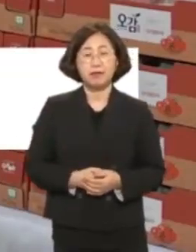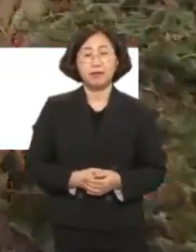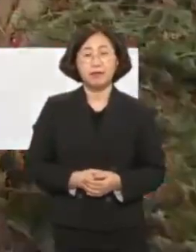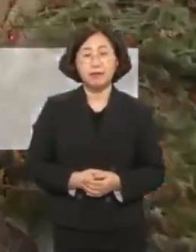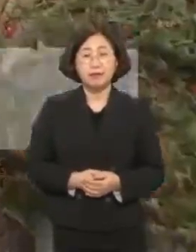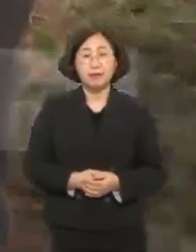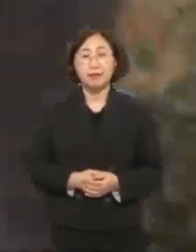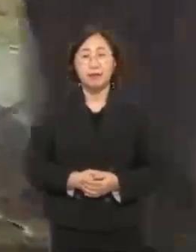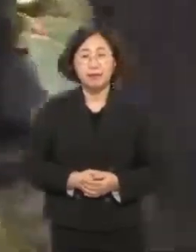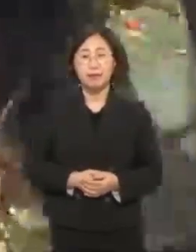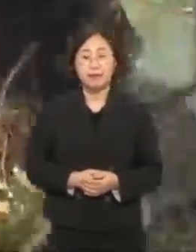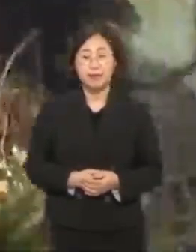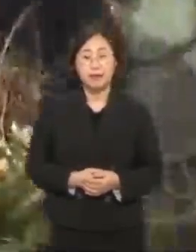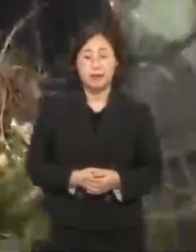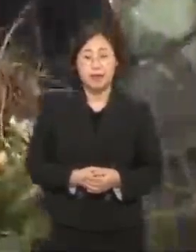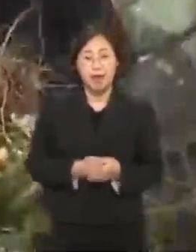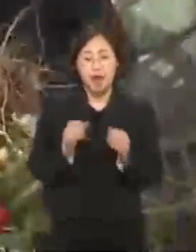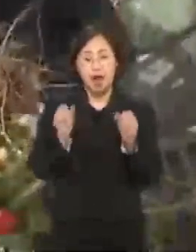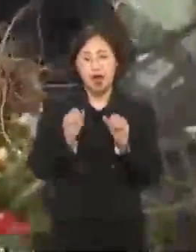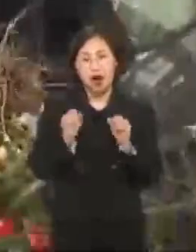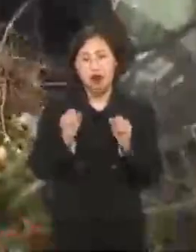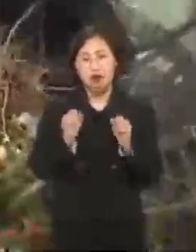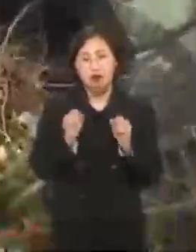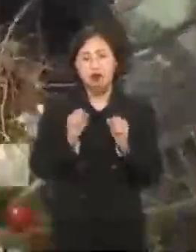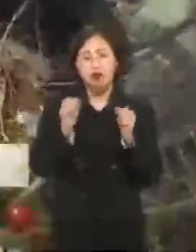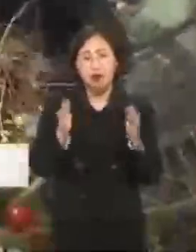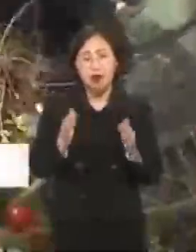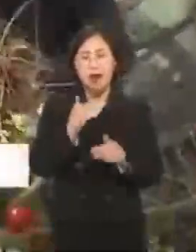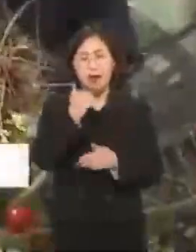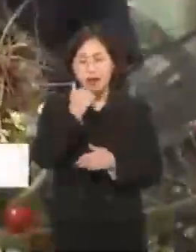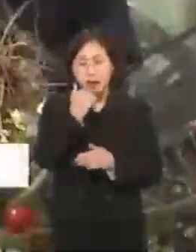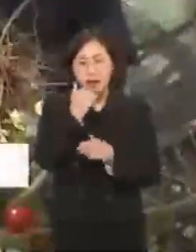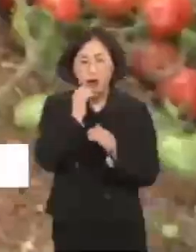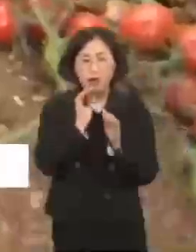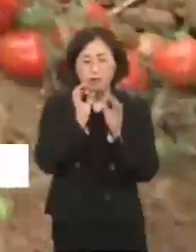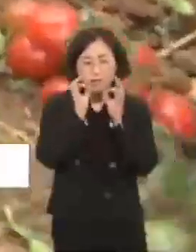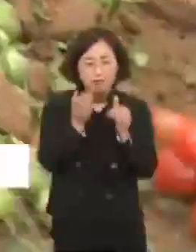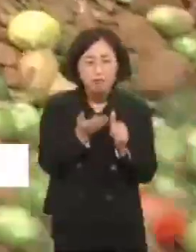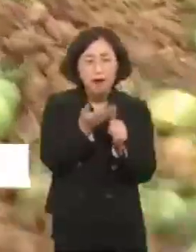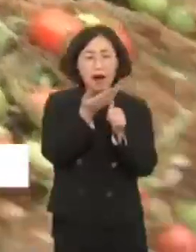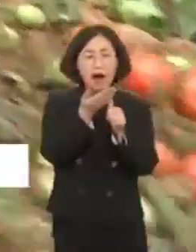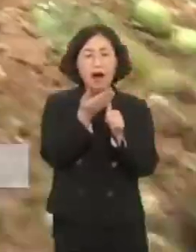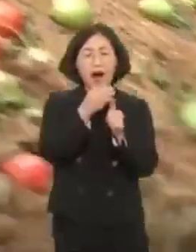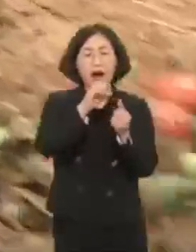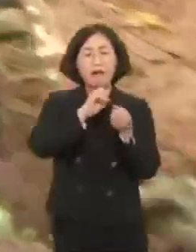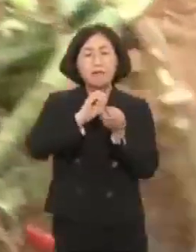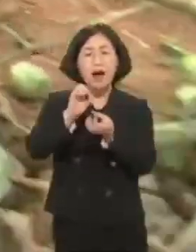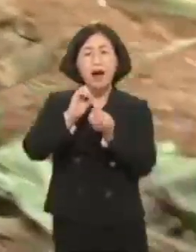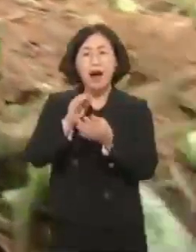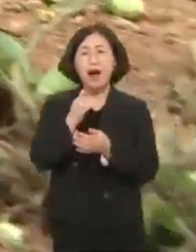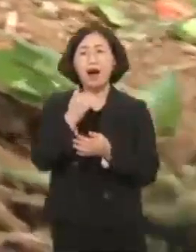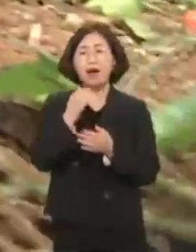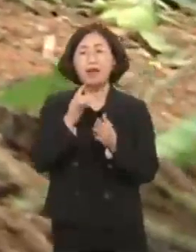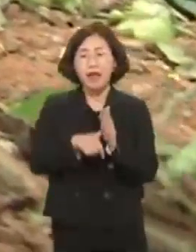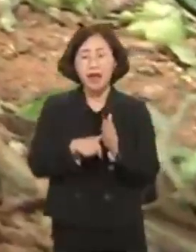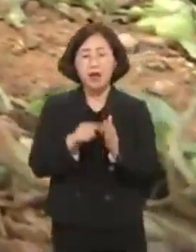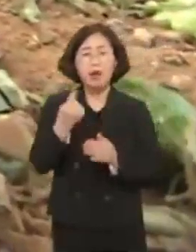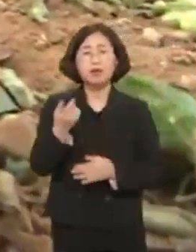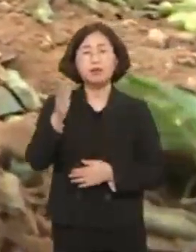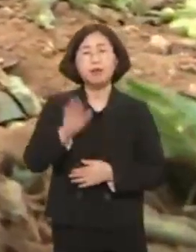싶습니다. 겨울에 기다린 출하기가 왔지만 농민들의 시름은 더욱 깊어지고 있습니다. TJEB 김진석입니다.